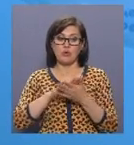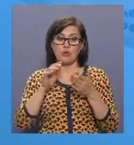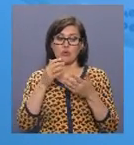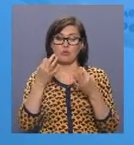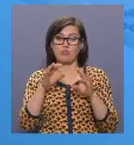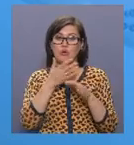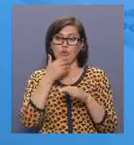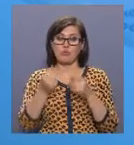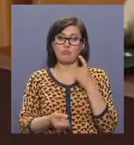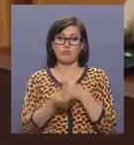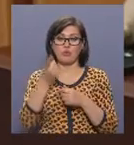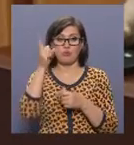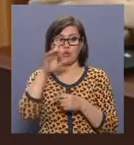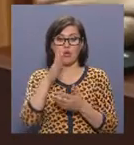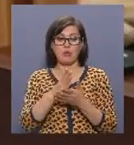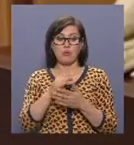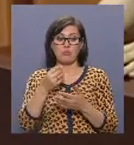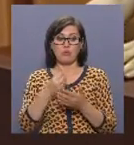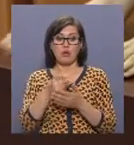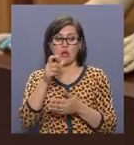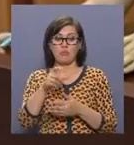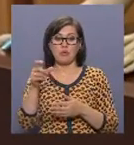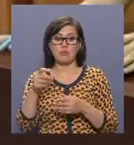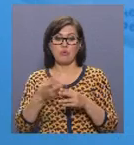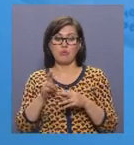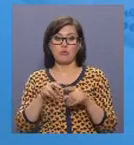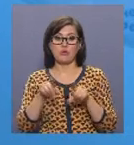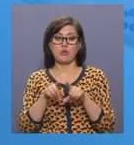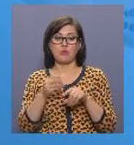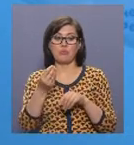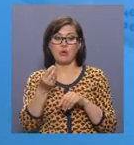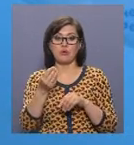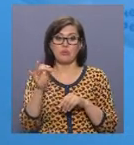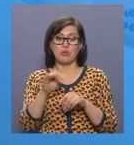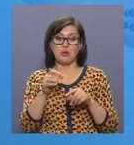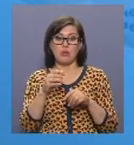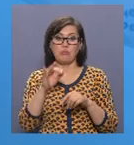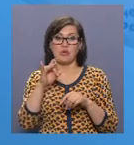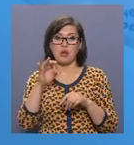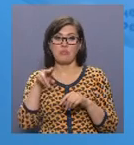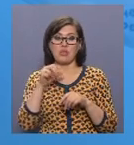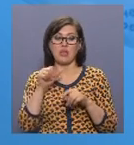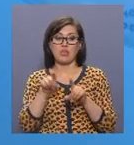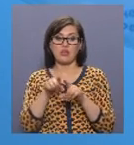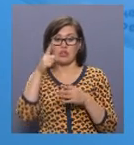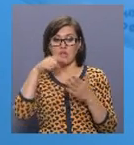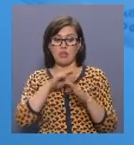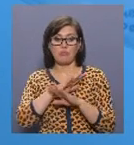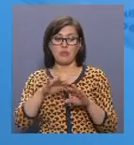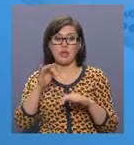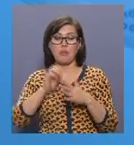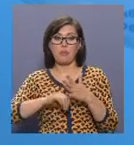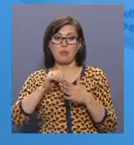екендігі анықталып отыр. Құрметті азаматтар, осындай қаржылық пирамидаларға сенбеңіздер,